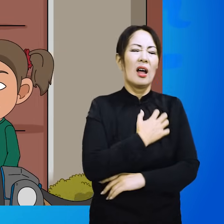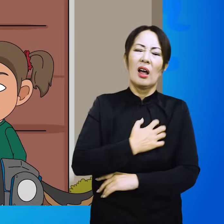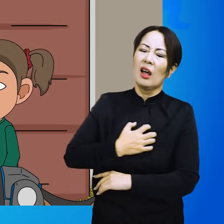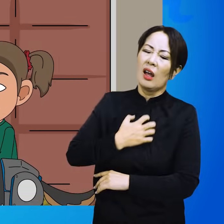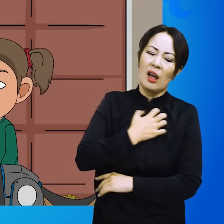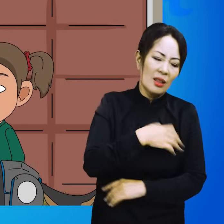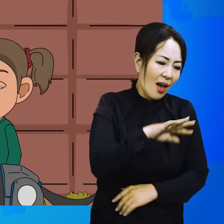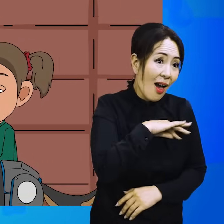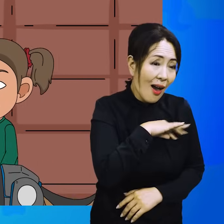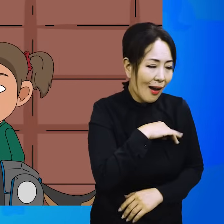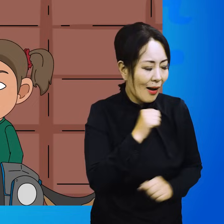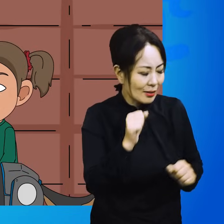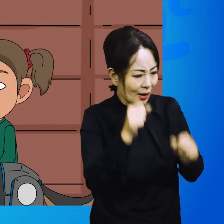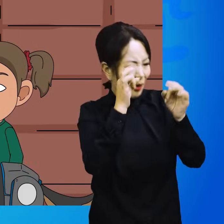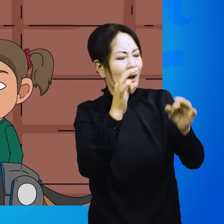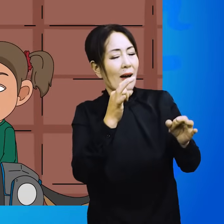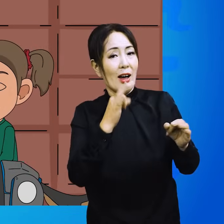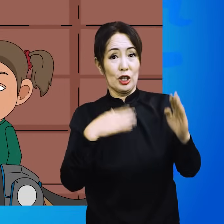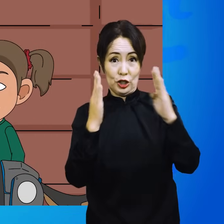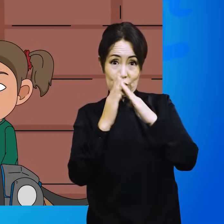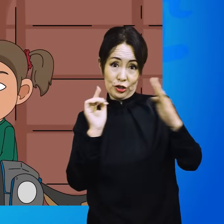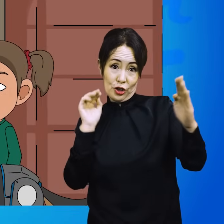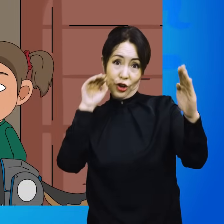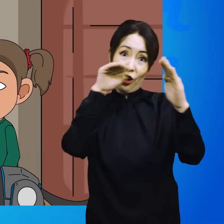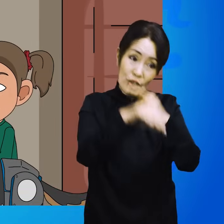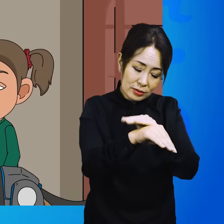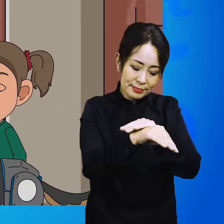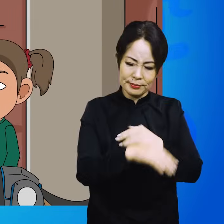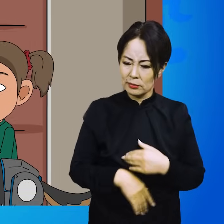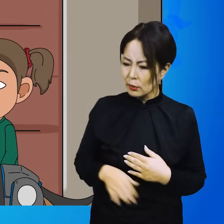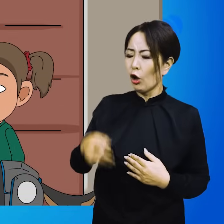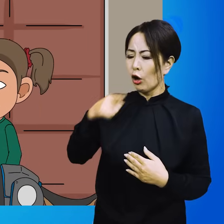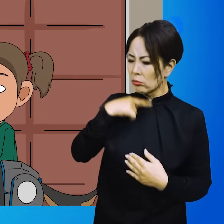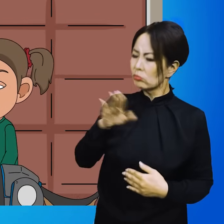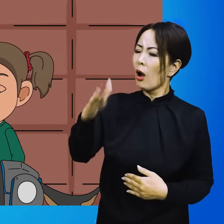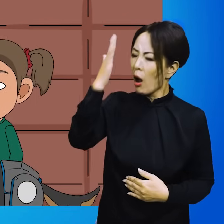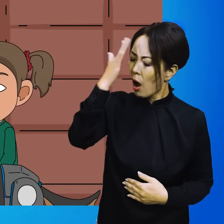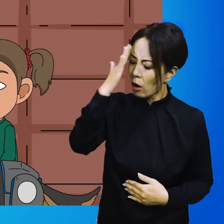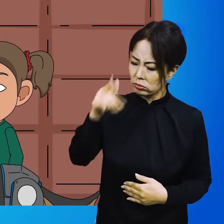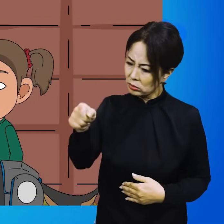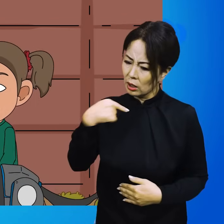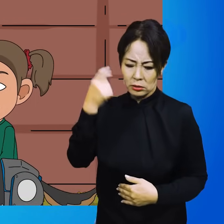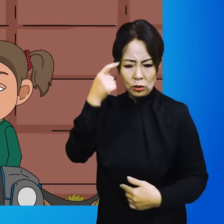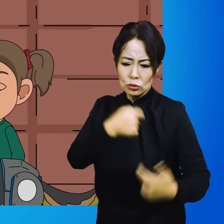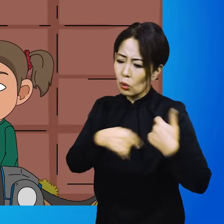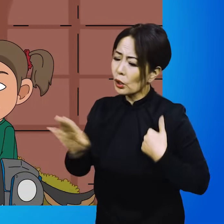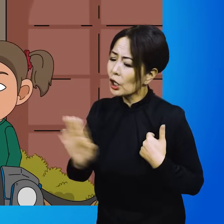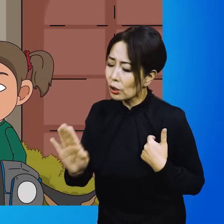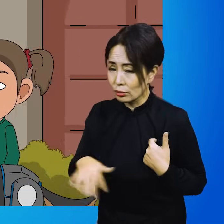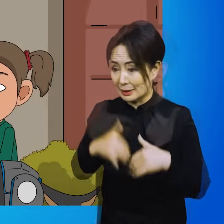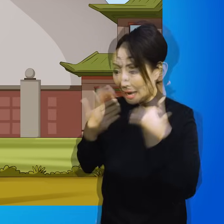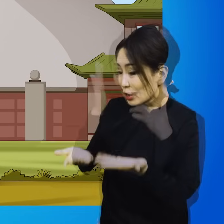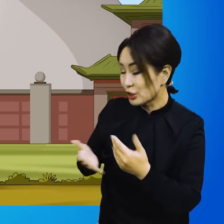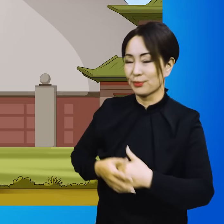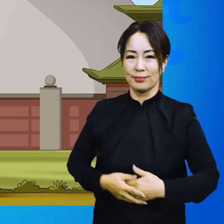айж. Яадаг вилэ гэж гайхаж тасран харьсанд охин нь аваа санаа зовлтгоо гэд арга зааж өгчээ.